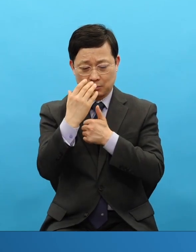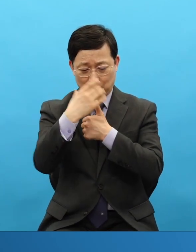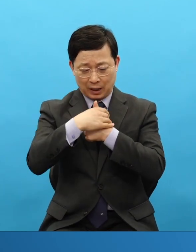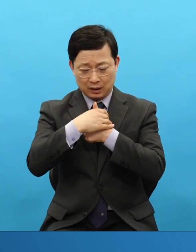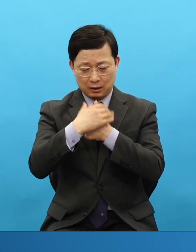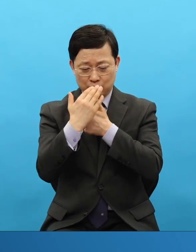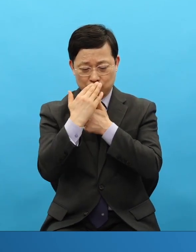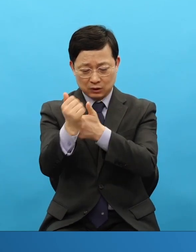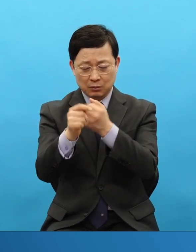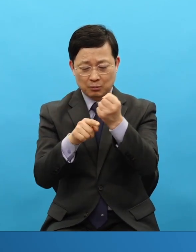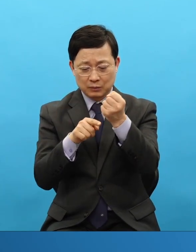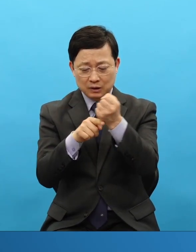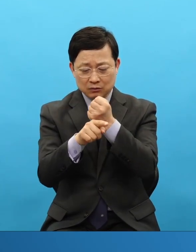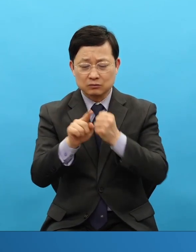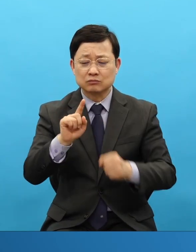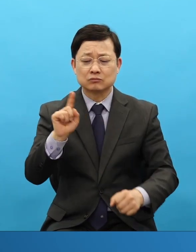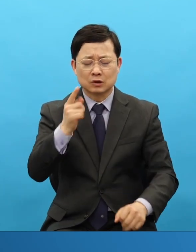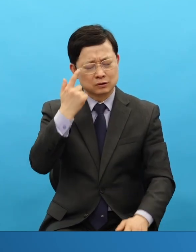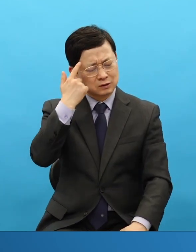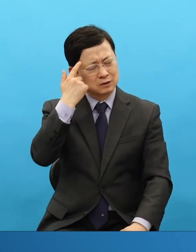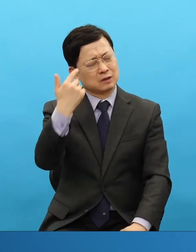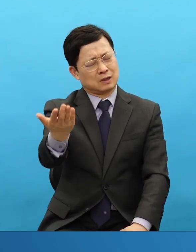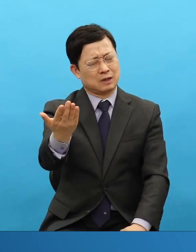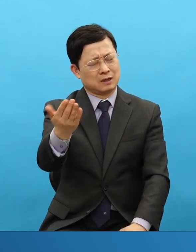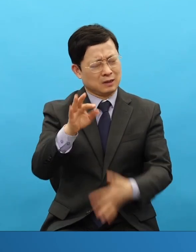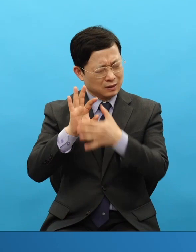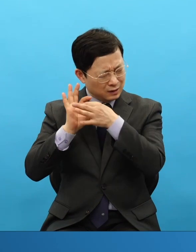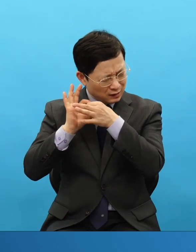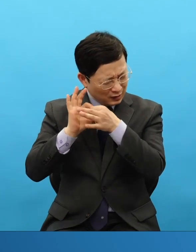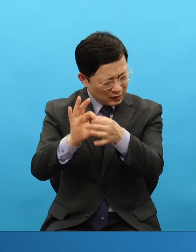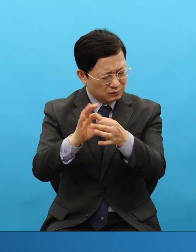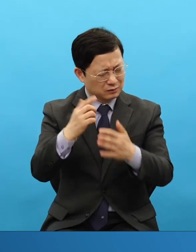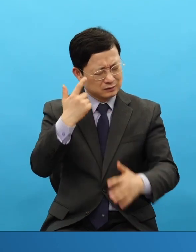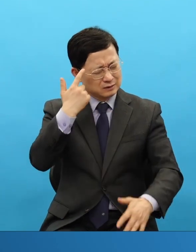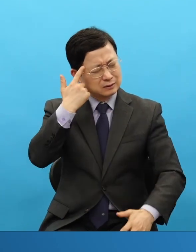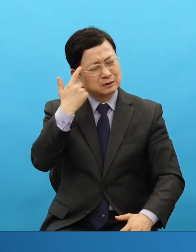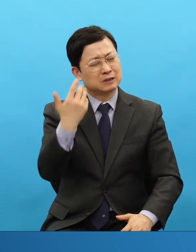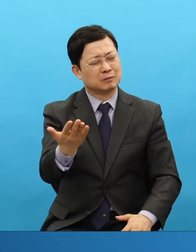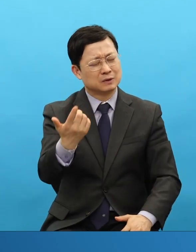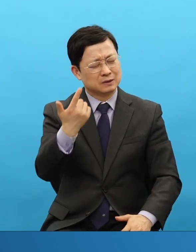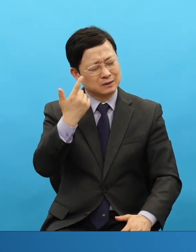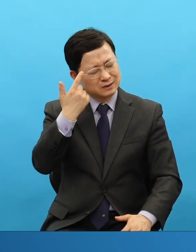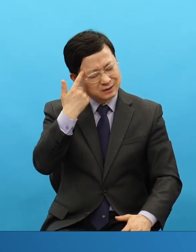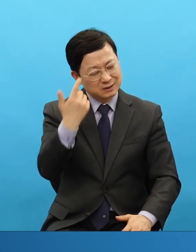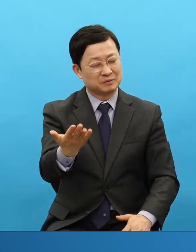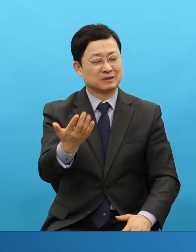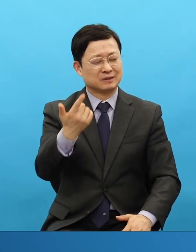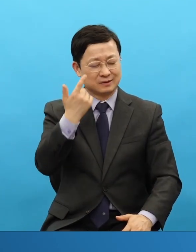officer at my church? 계속 기도로 질문해야 돼요. You must continue to ask through prayer. 그러면